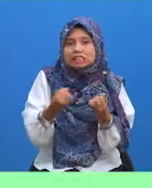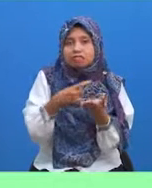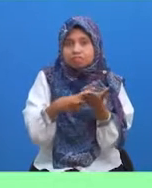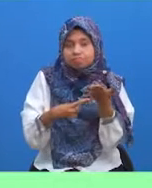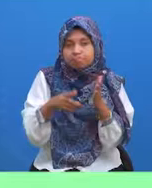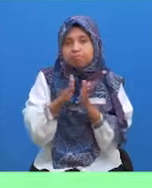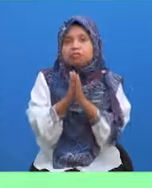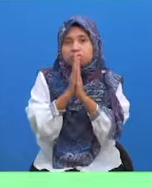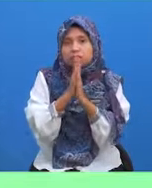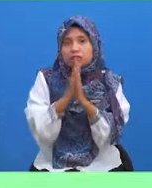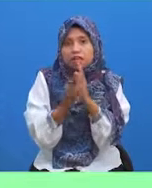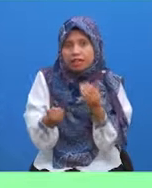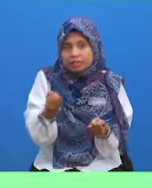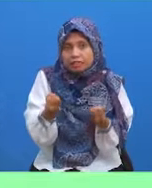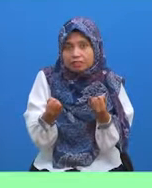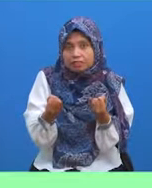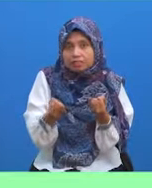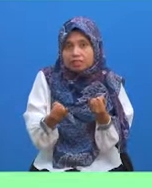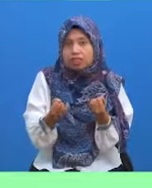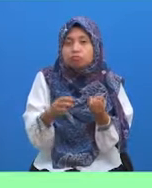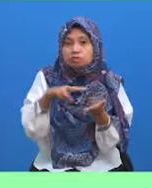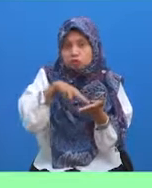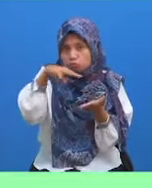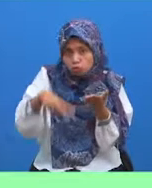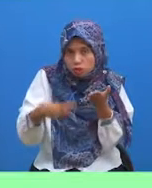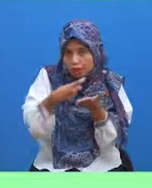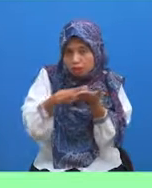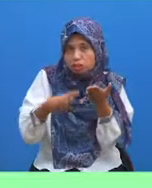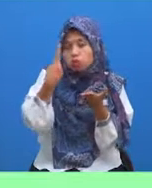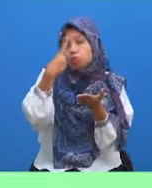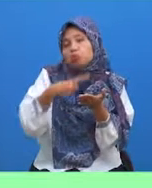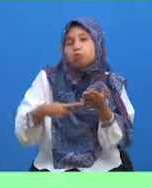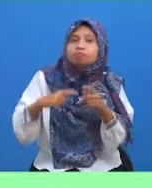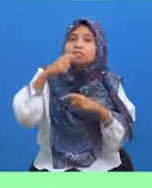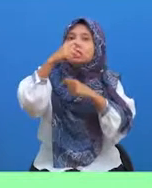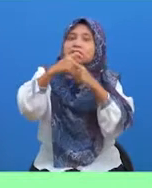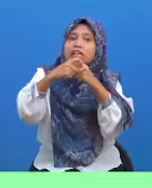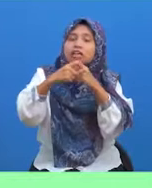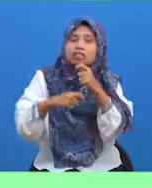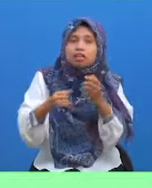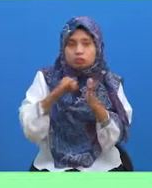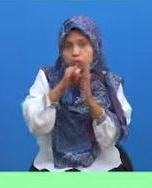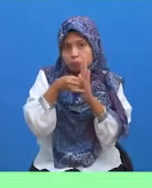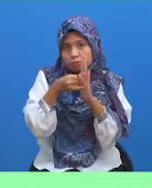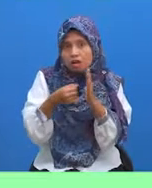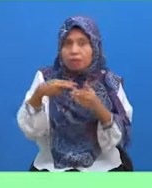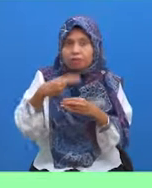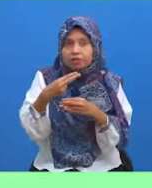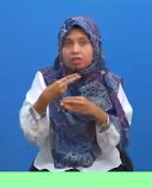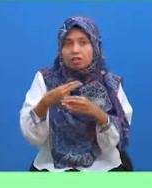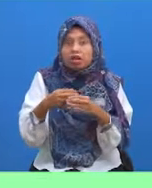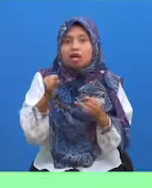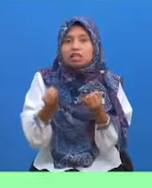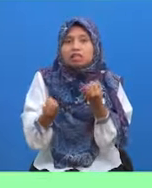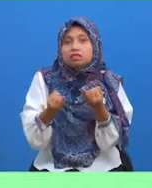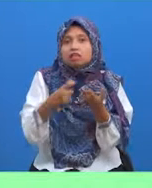Anjay birma perlu menurunkan harga Hai untuk meningkatkan jumlah hasil manakala bagi keanjalan